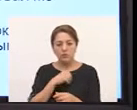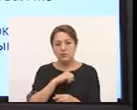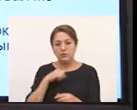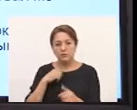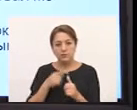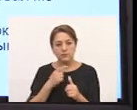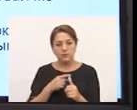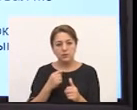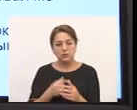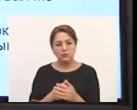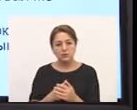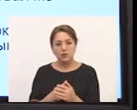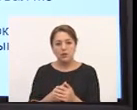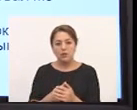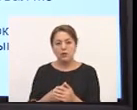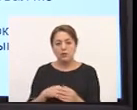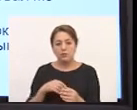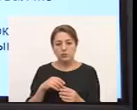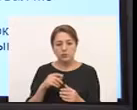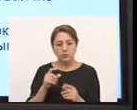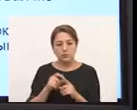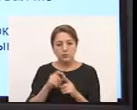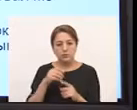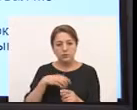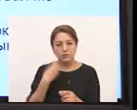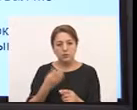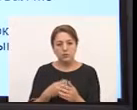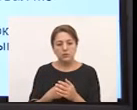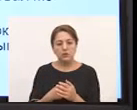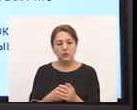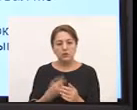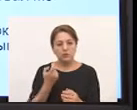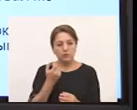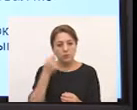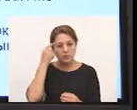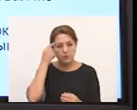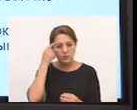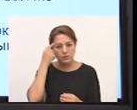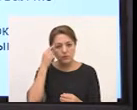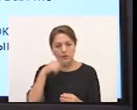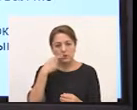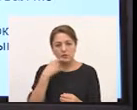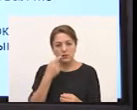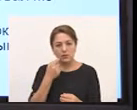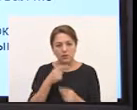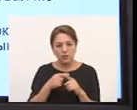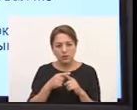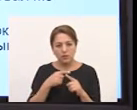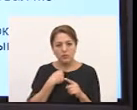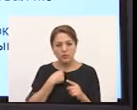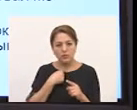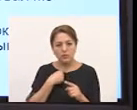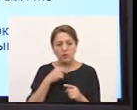Самозванец, теперь уже страшным словом его называют, несколько задумался и сказал в полголоса: «Бог